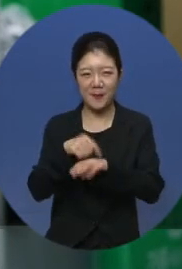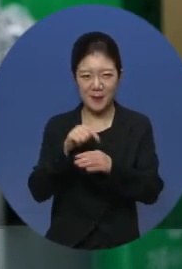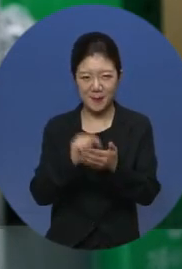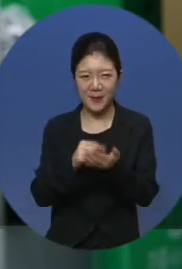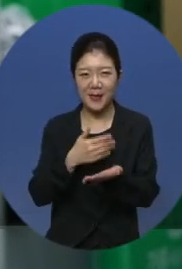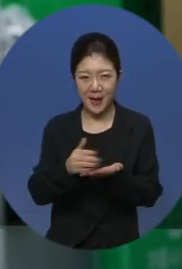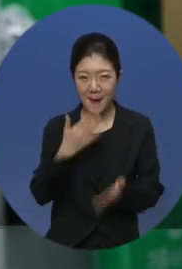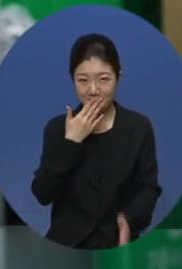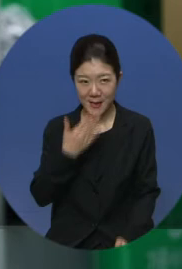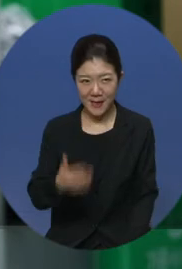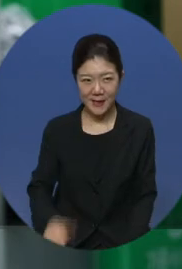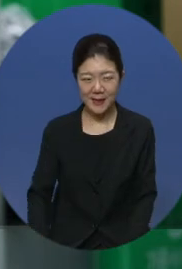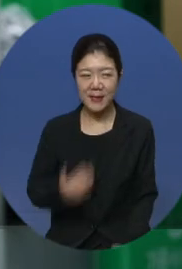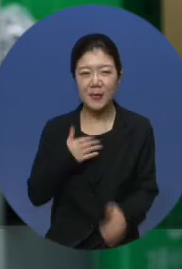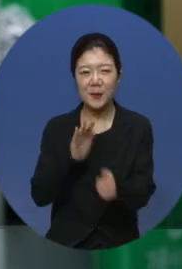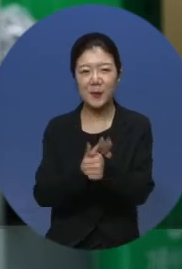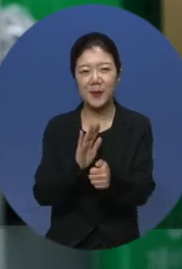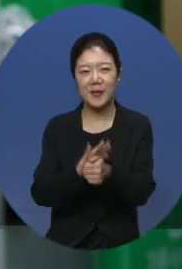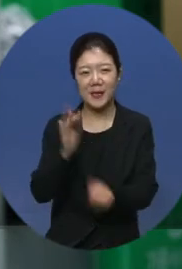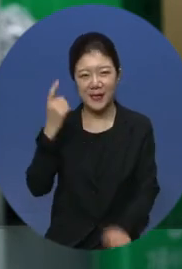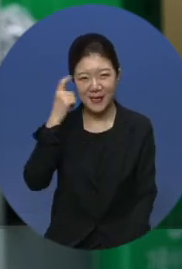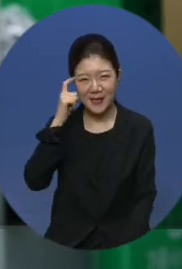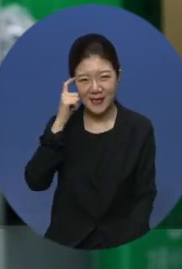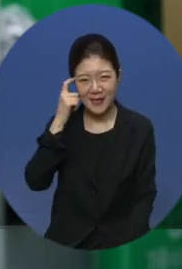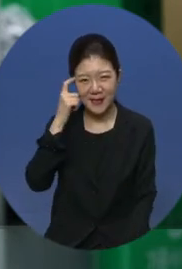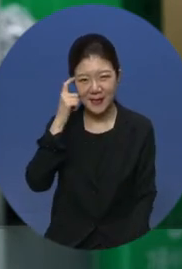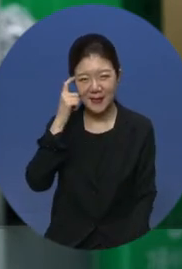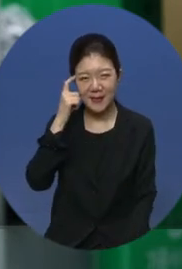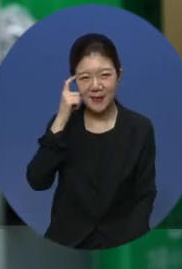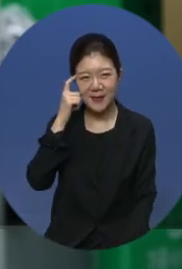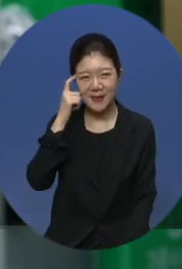수니까 저도 도움이 된다는 생각으로